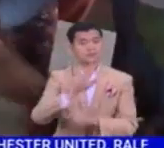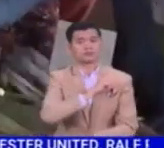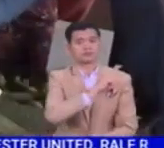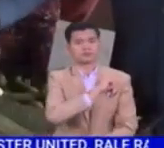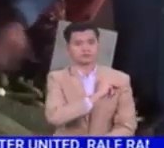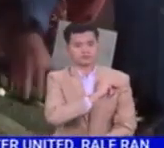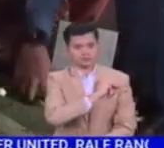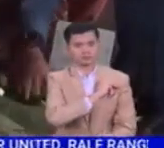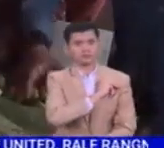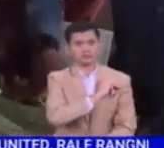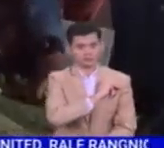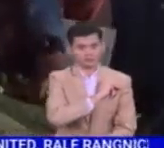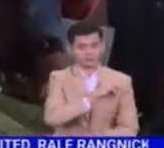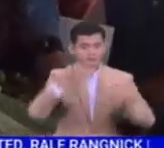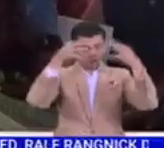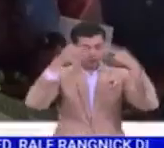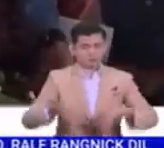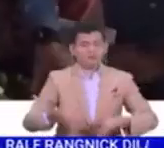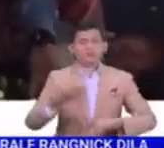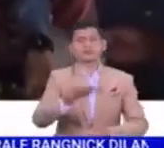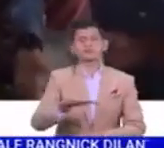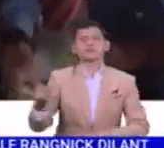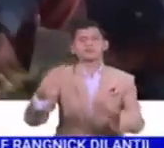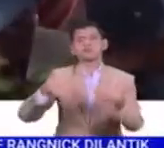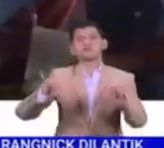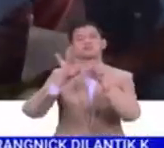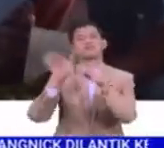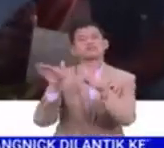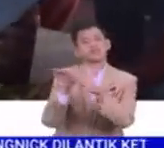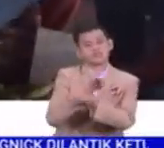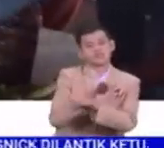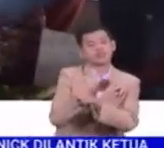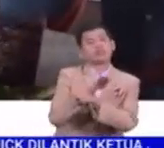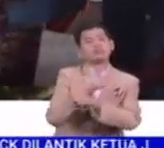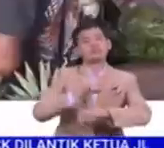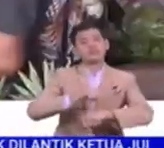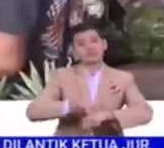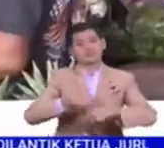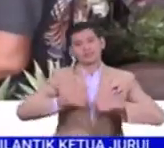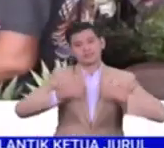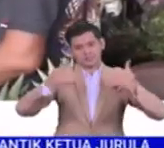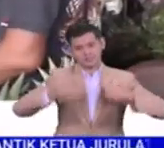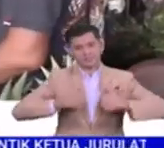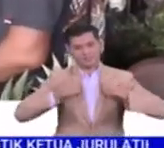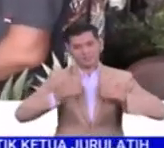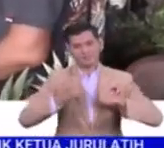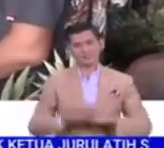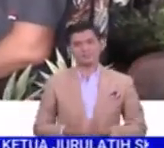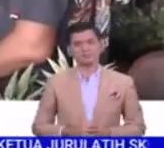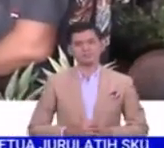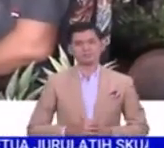Kementerian turut memberi jaminan bekalan barangan mentah mencukupi sepanjang musim perayaan.